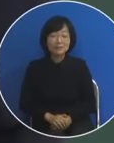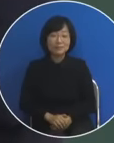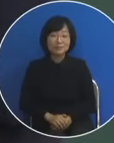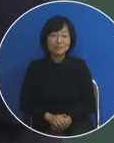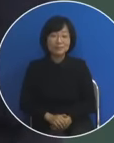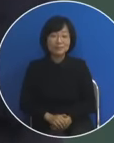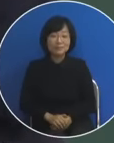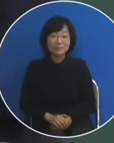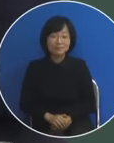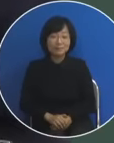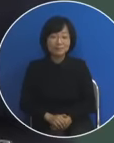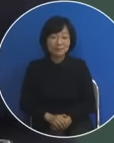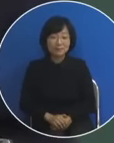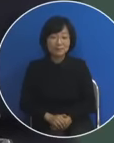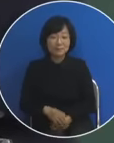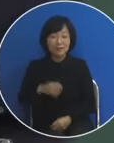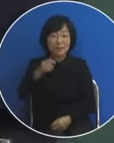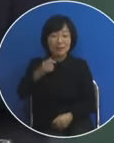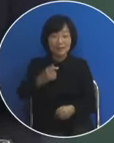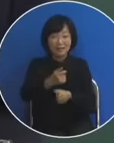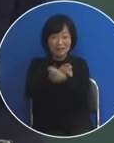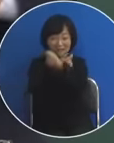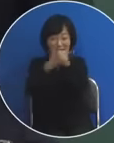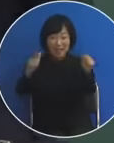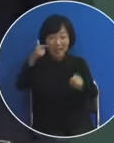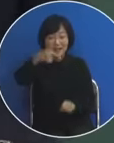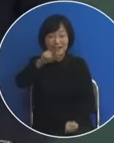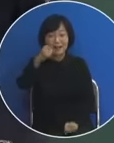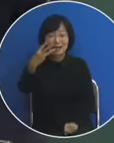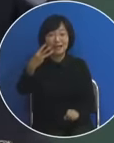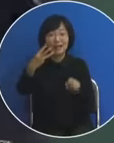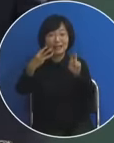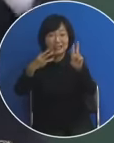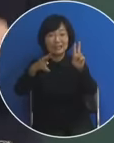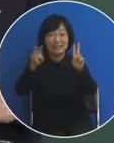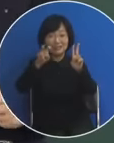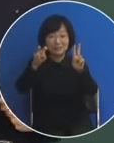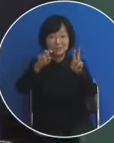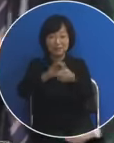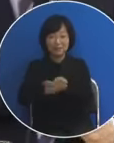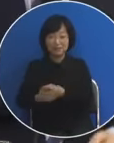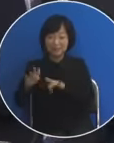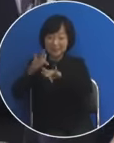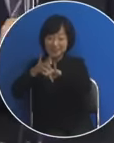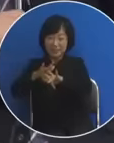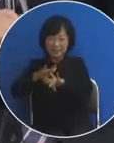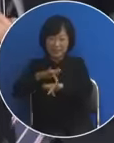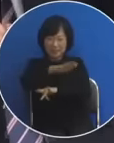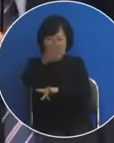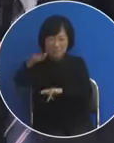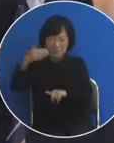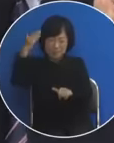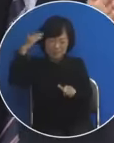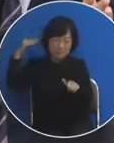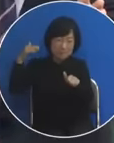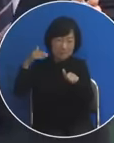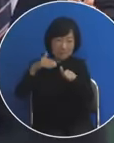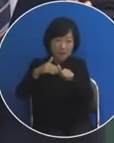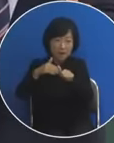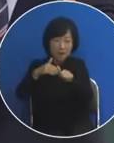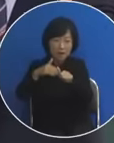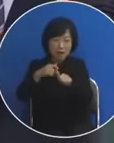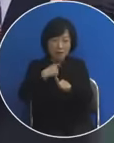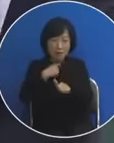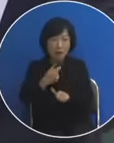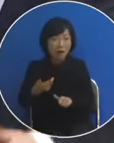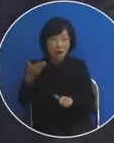this? 갈라디아 2장 20절이 돼. It's Galatians 2 verse 20. 사단이 place. 여러분을 공격하러 왔다가 못하는 거요. 왜냐? 그리스도가 그 중심에 있는 거예요. And